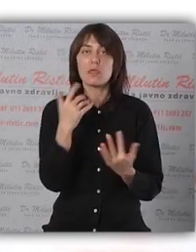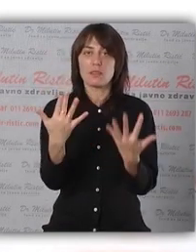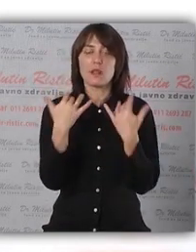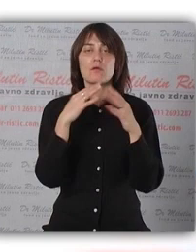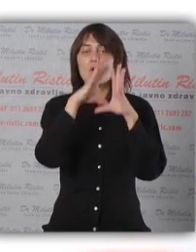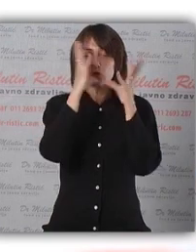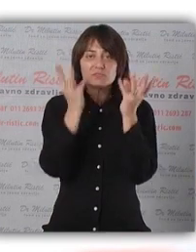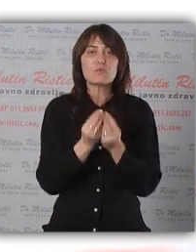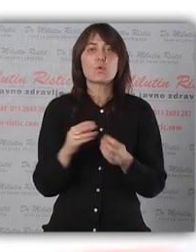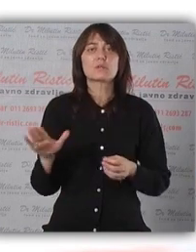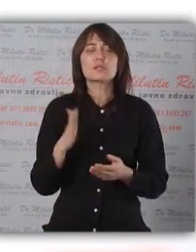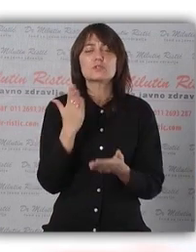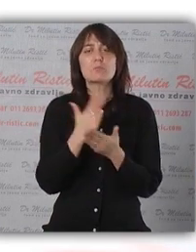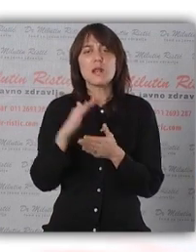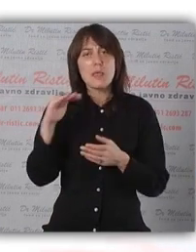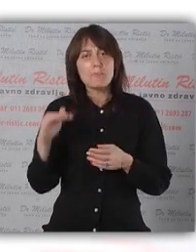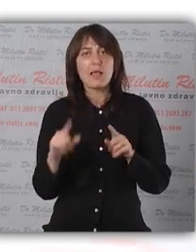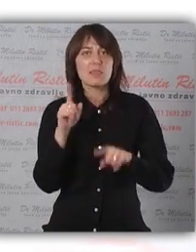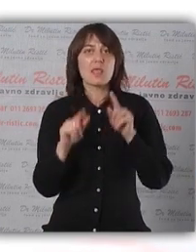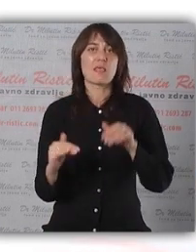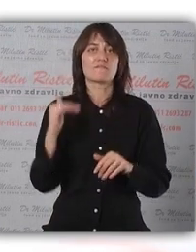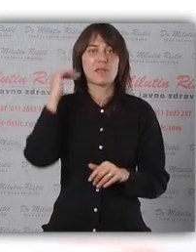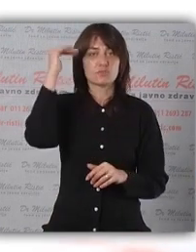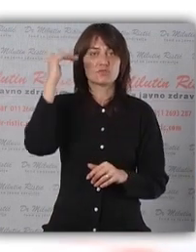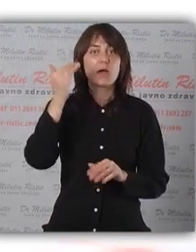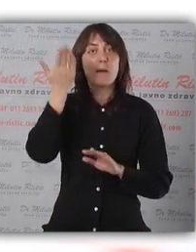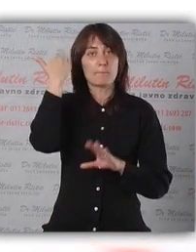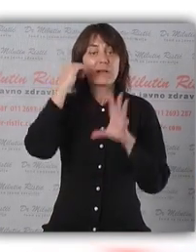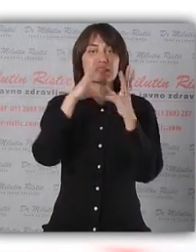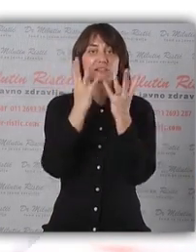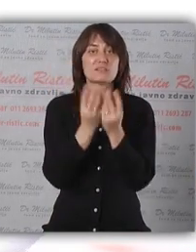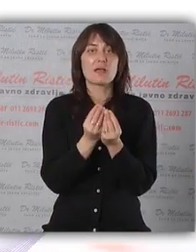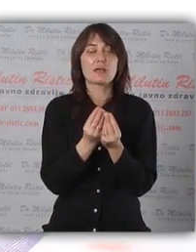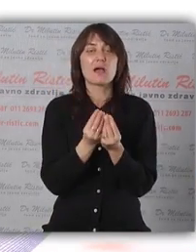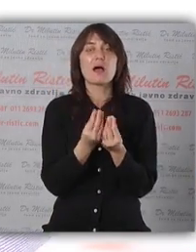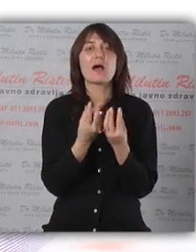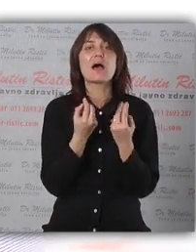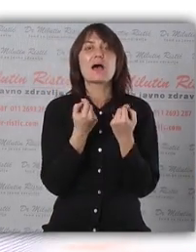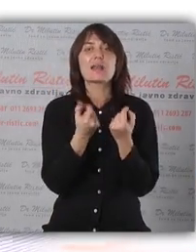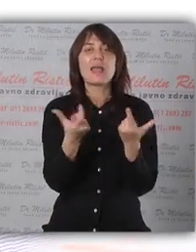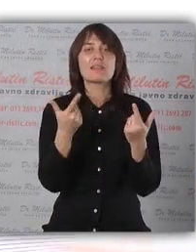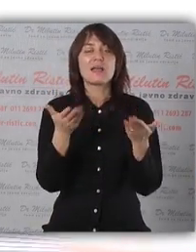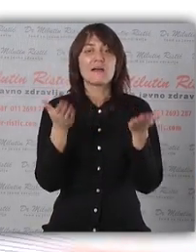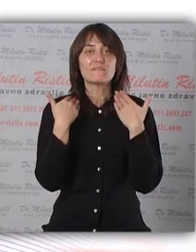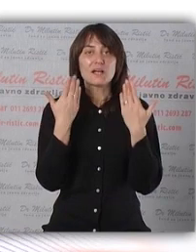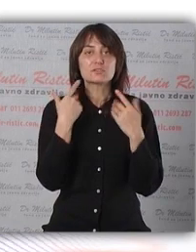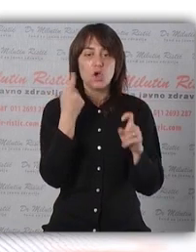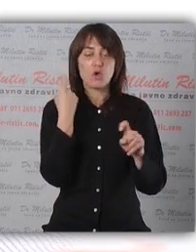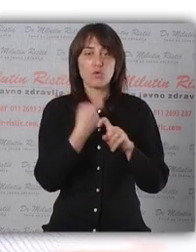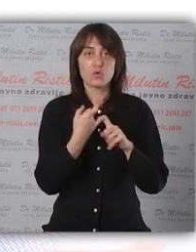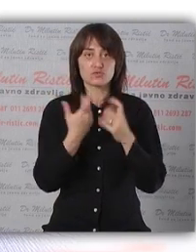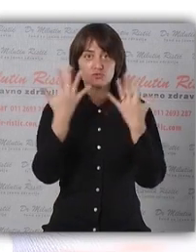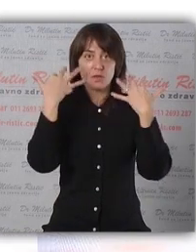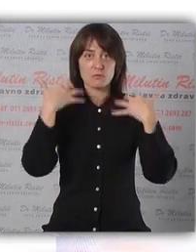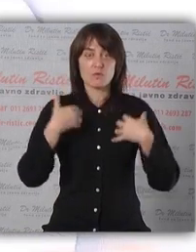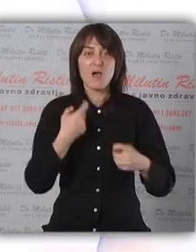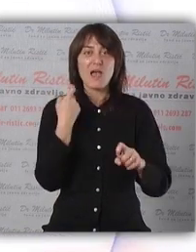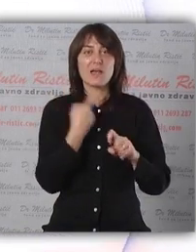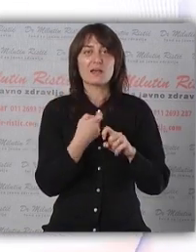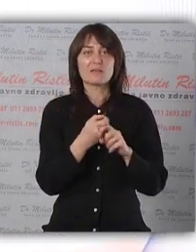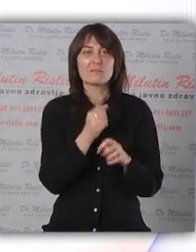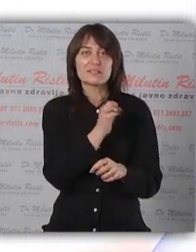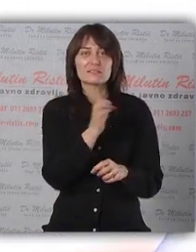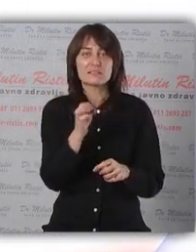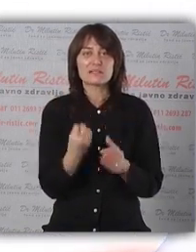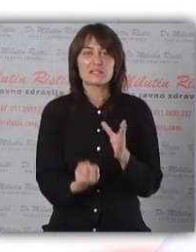koristan i delotvoran za svu decu, bila ona manja ili veća. Pre svega, razređen vazduh jako stimuliše